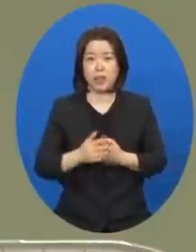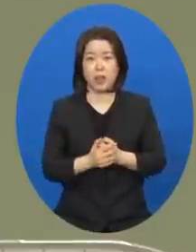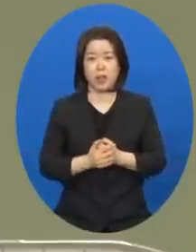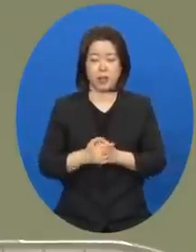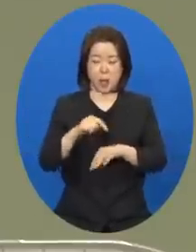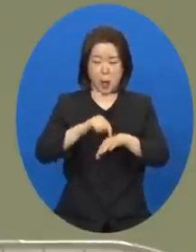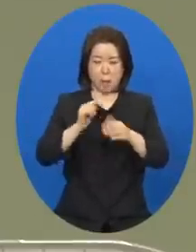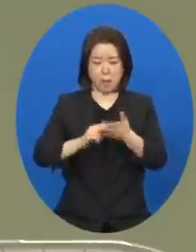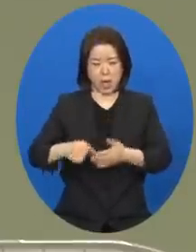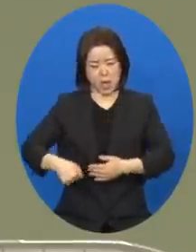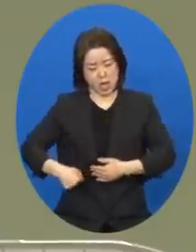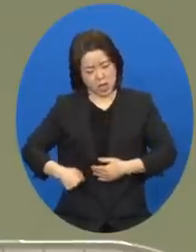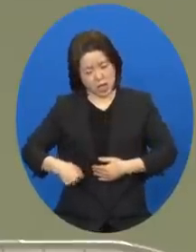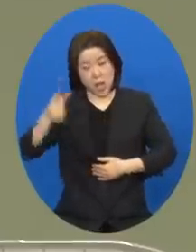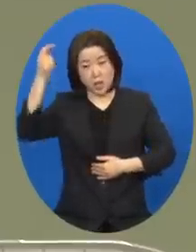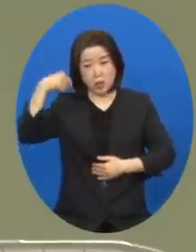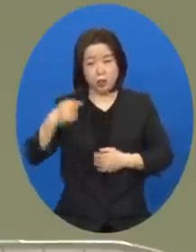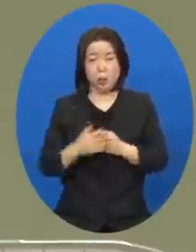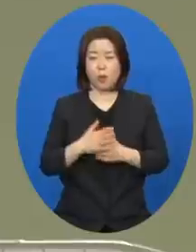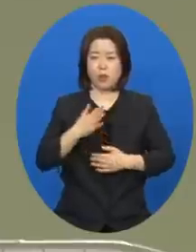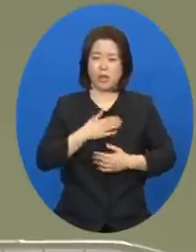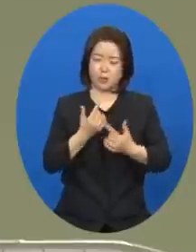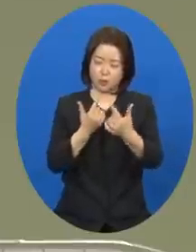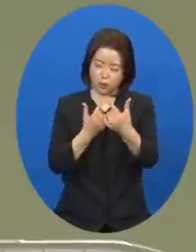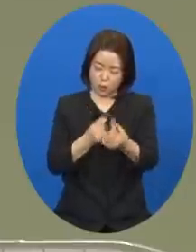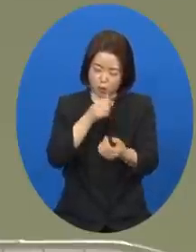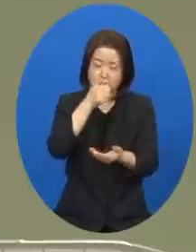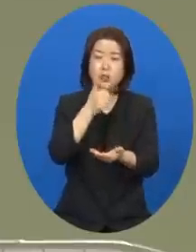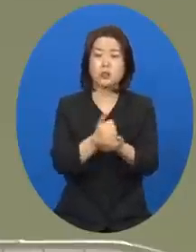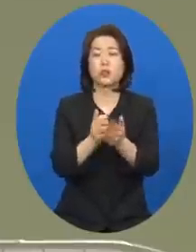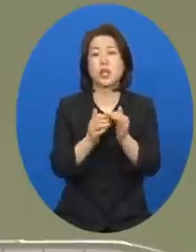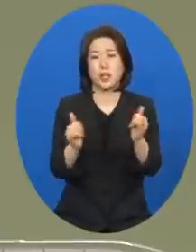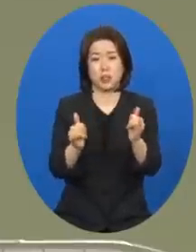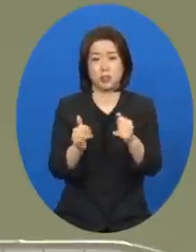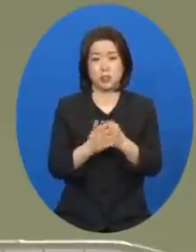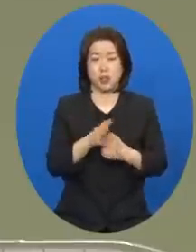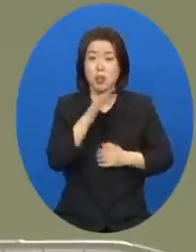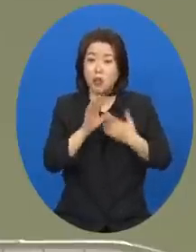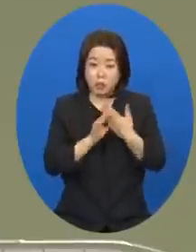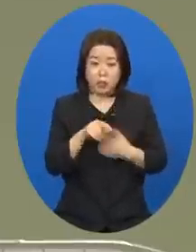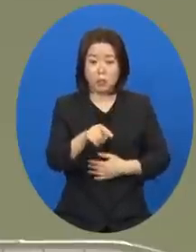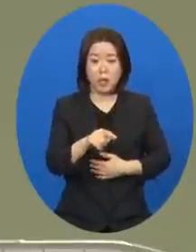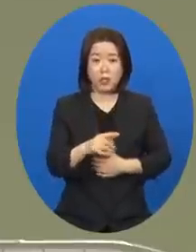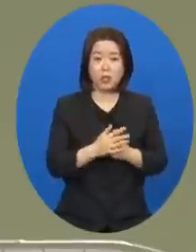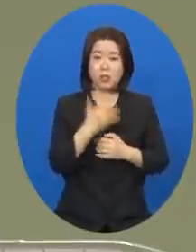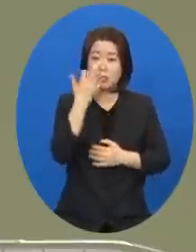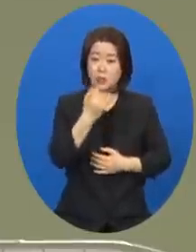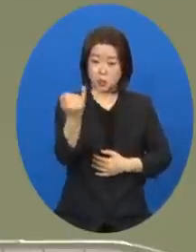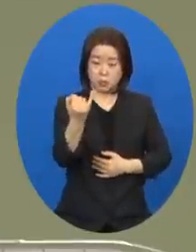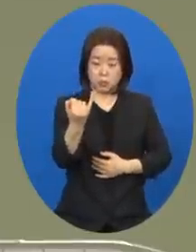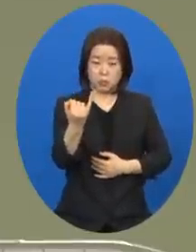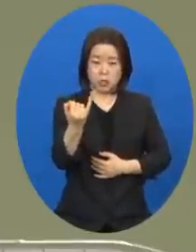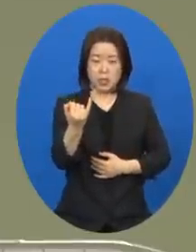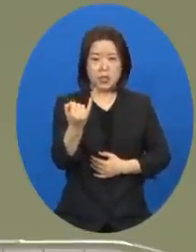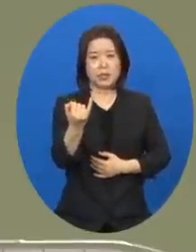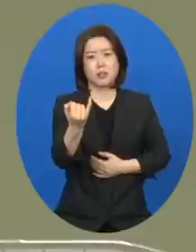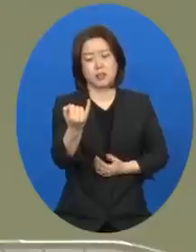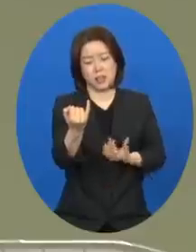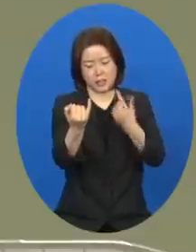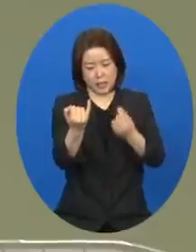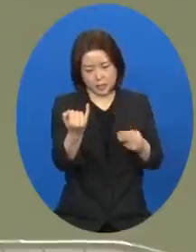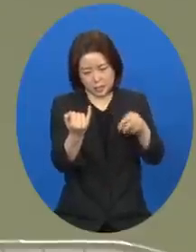마음의 죄책감을 느꼈어요. 나도 죄인이지. 아, 그러면 이 가늠한 여인 그 자리에 같이 무릎